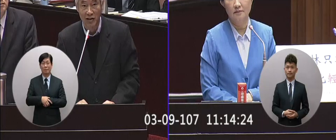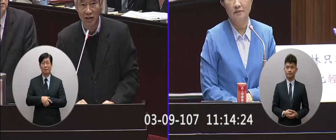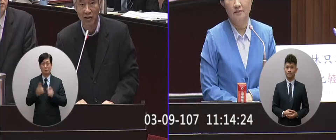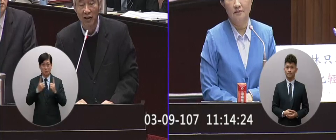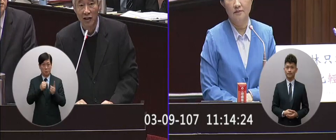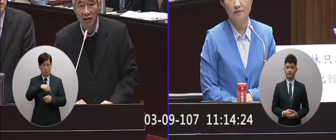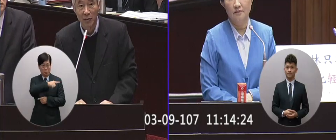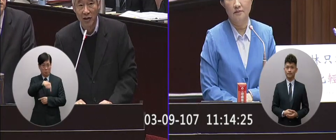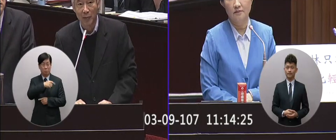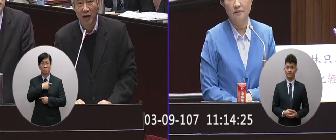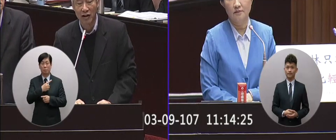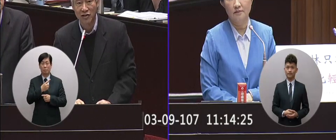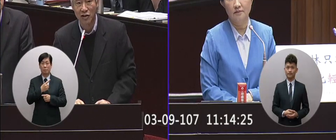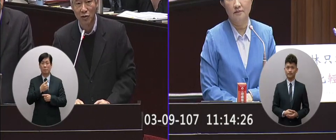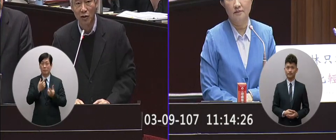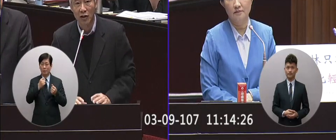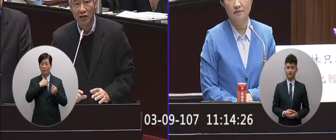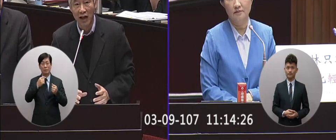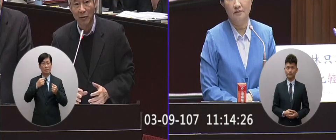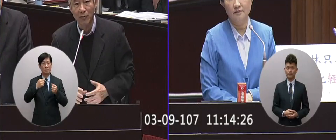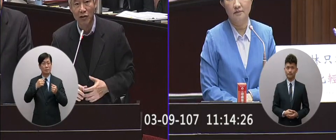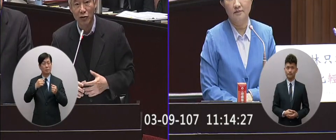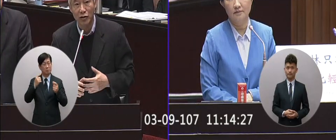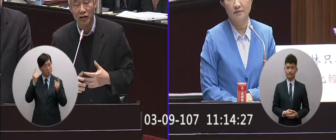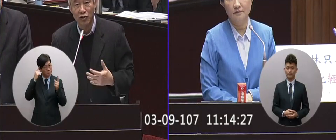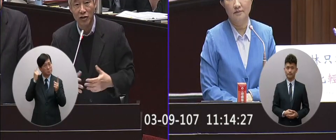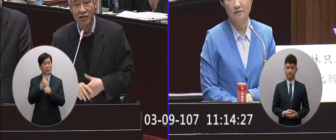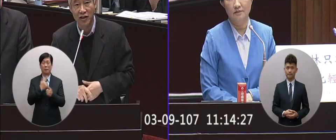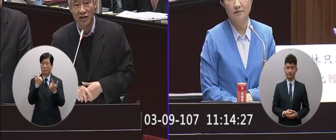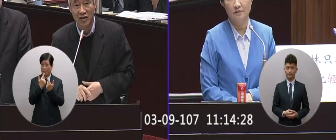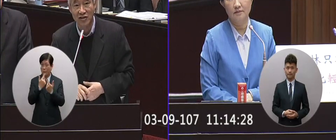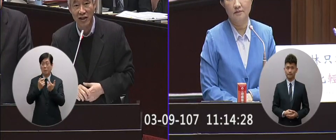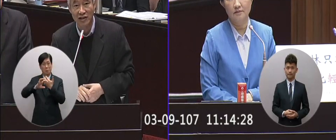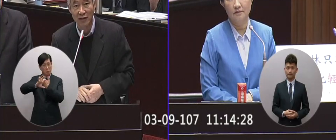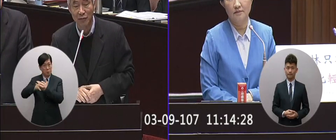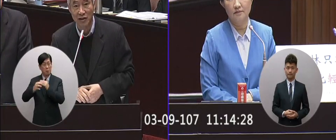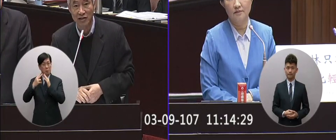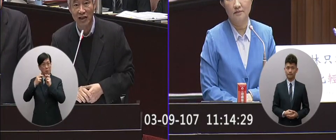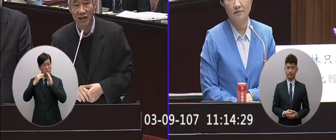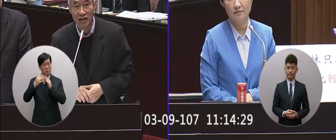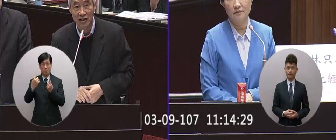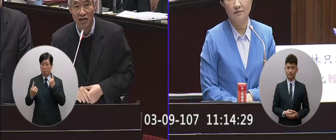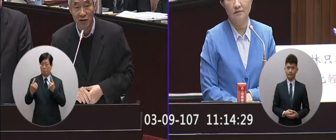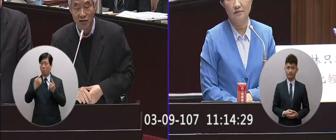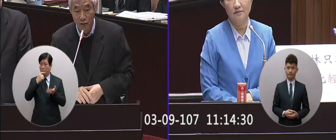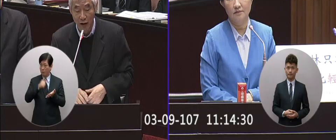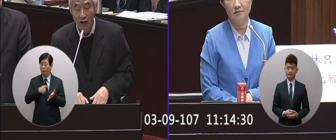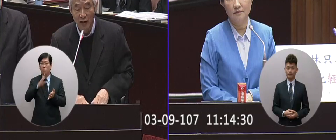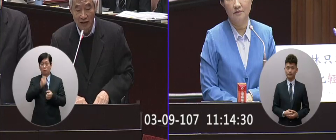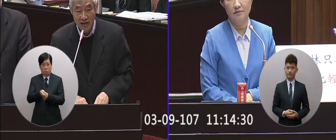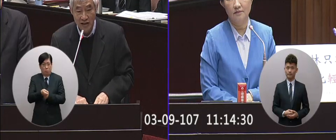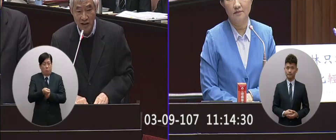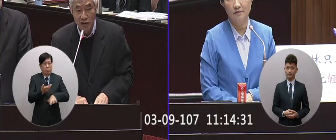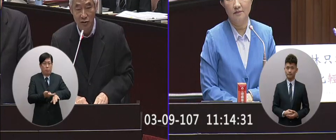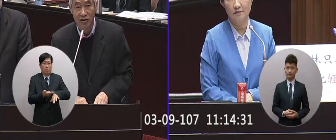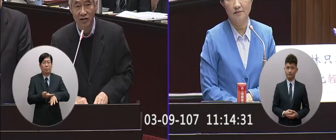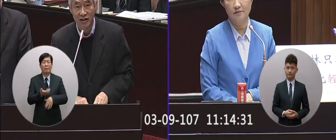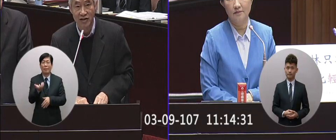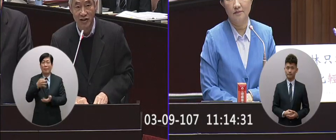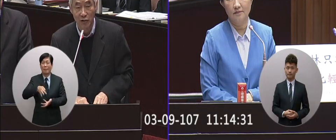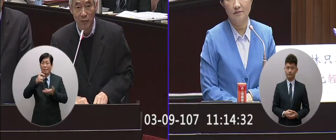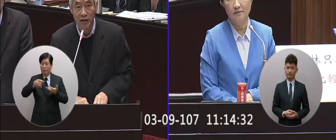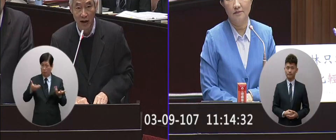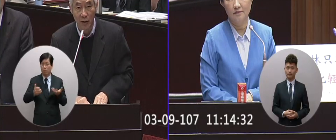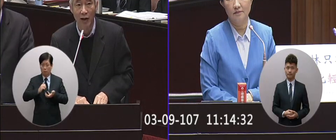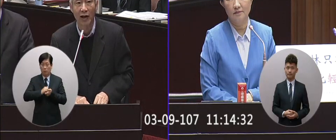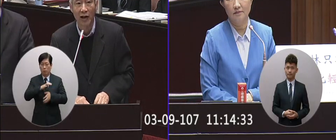对他们来讲，他们也把它当成说台北比较容易跟全世界的城市来相比，也是他的一个行销手法。但是您刚刚所提